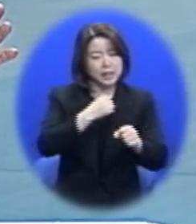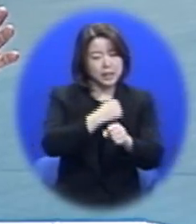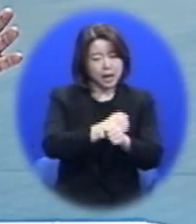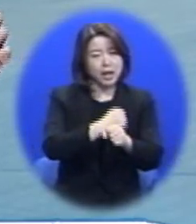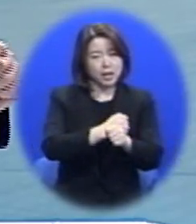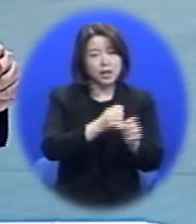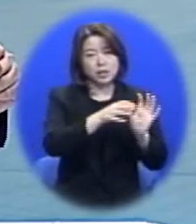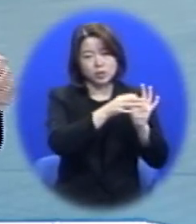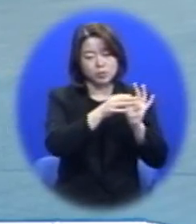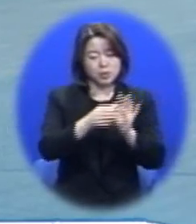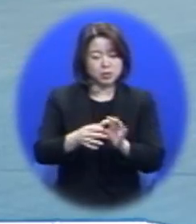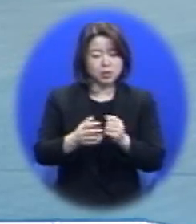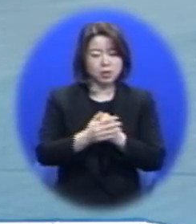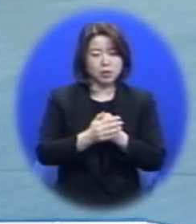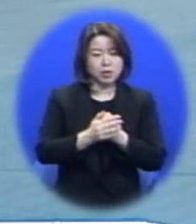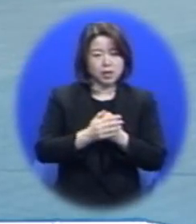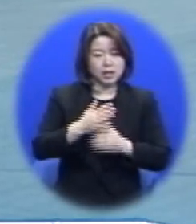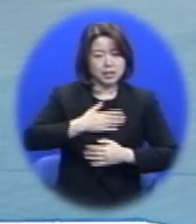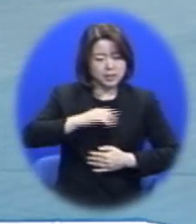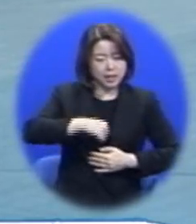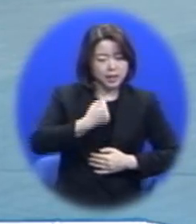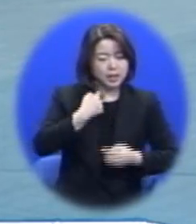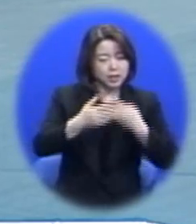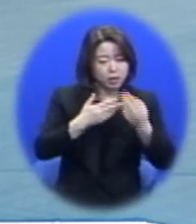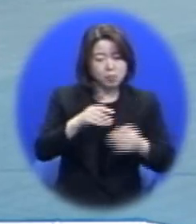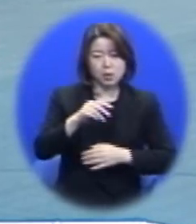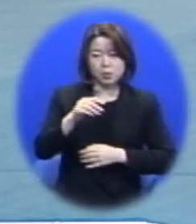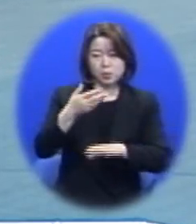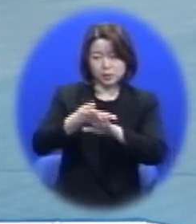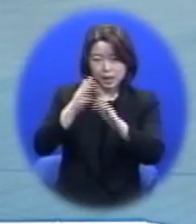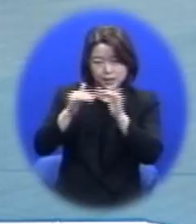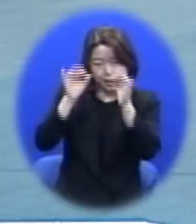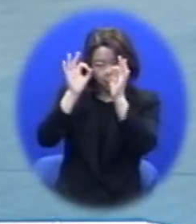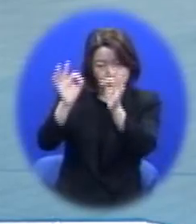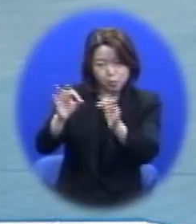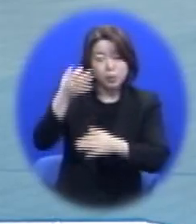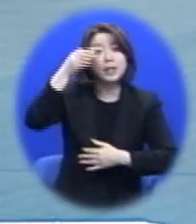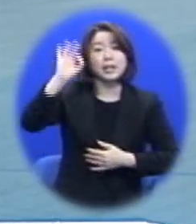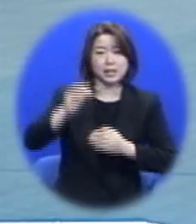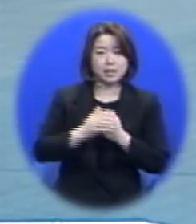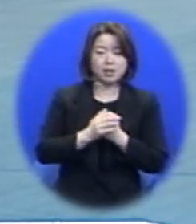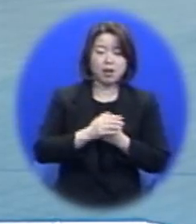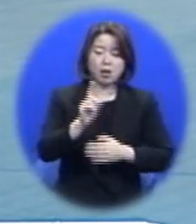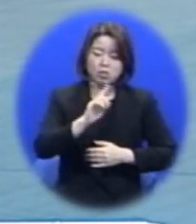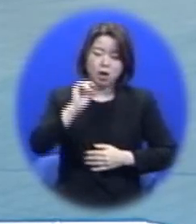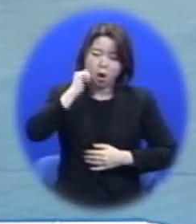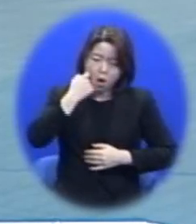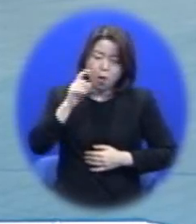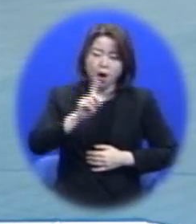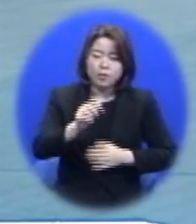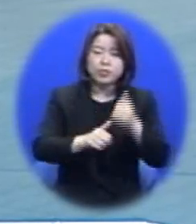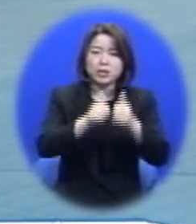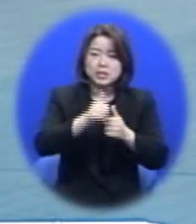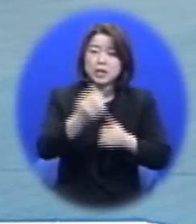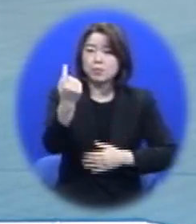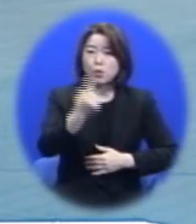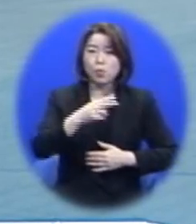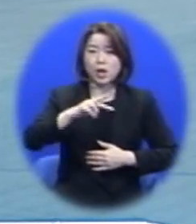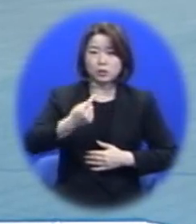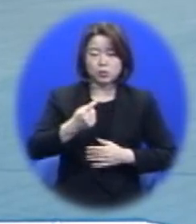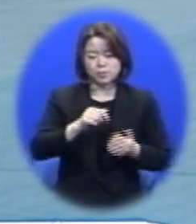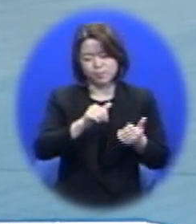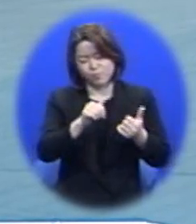교인도 보면서 깨달은 원리예요. 어떤 어려움이 오든지 어떤 시험이 오든지 죽도록